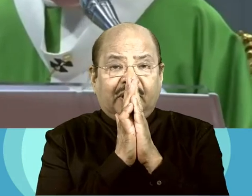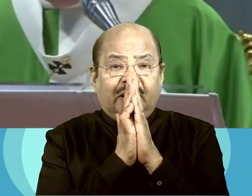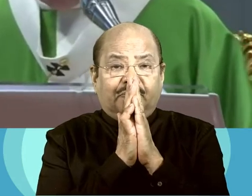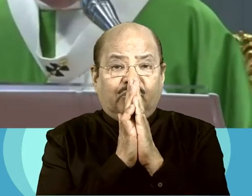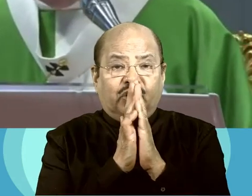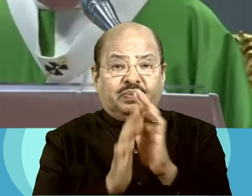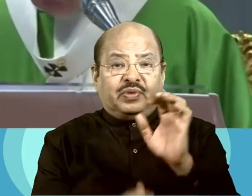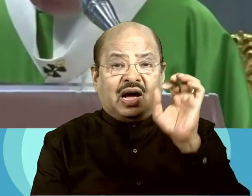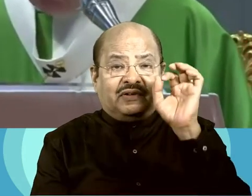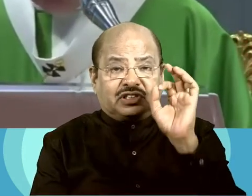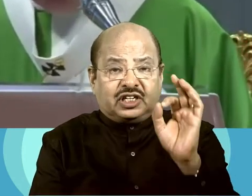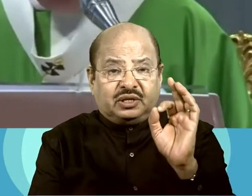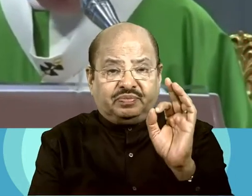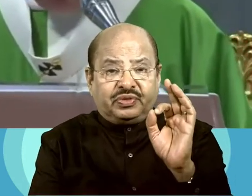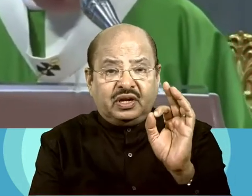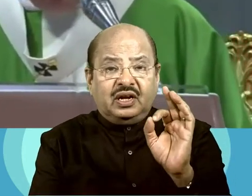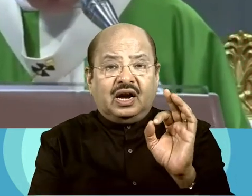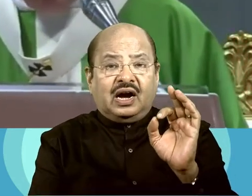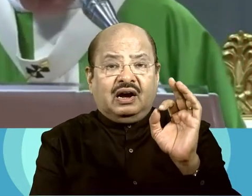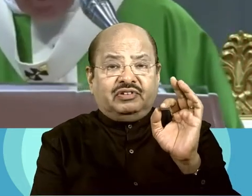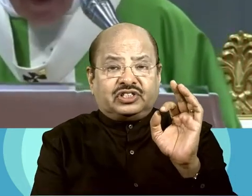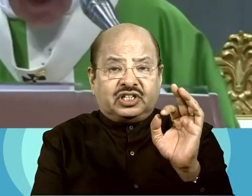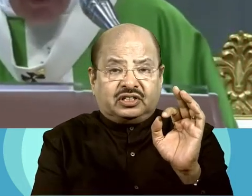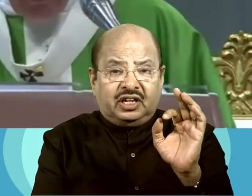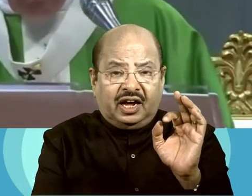ജീവിതയാത്രയിൽ പലപ്പോഴും അവസരം